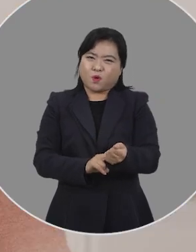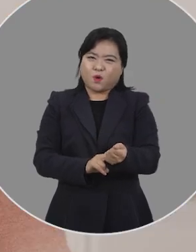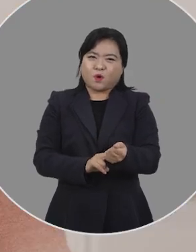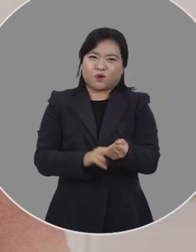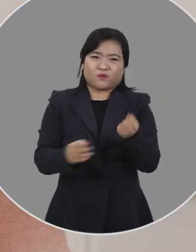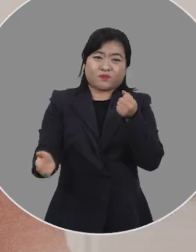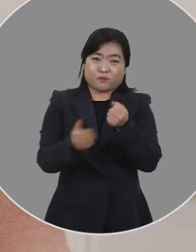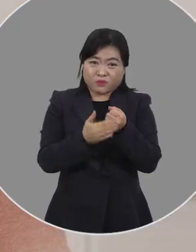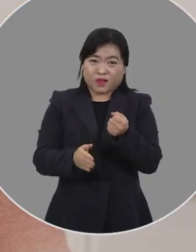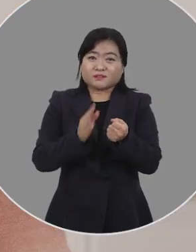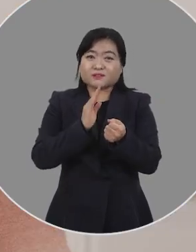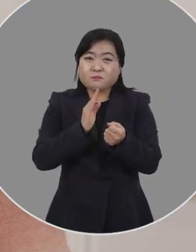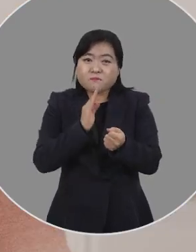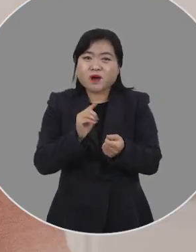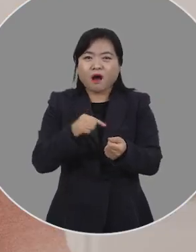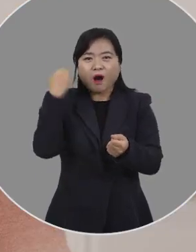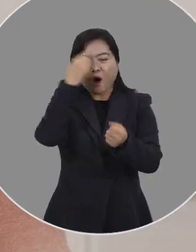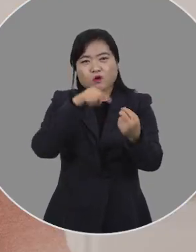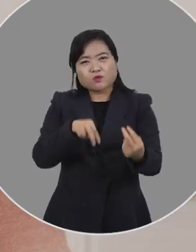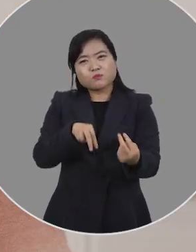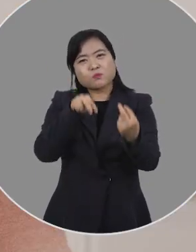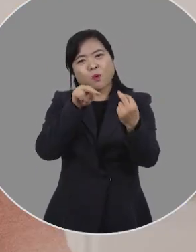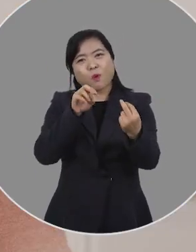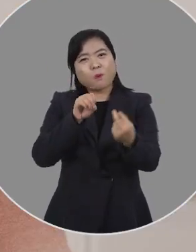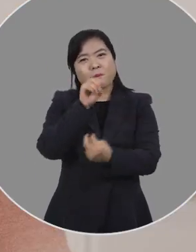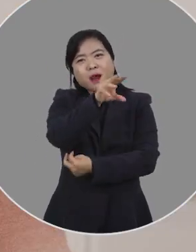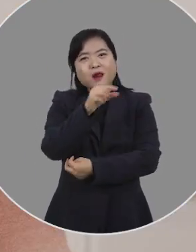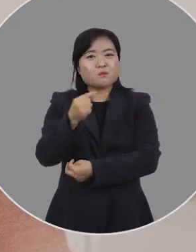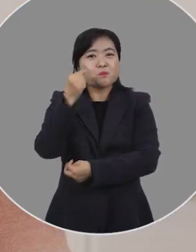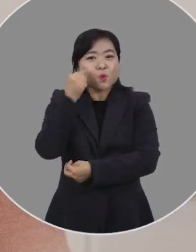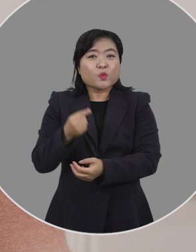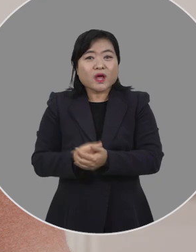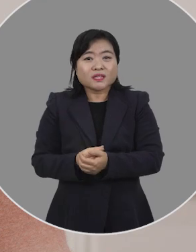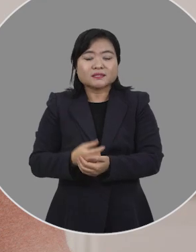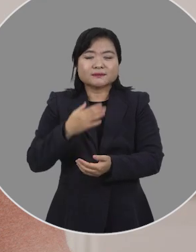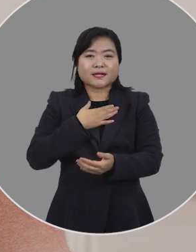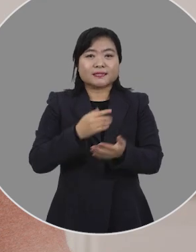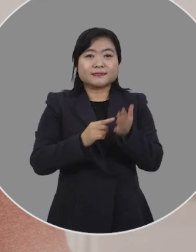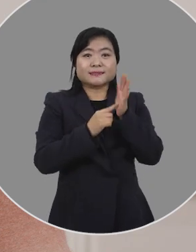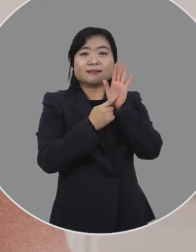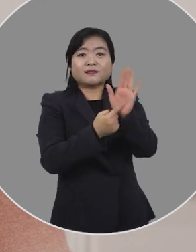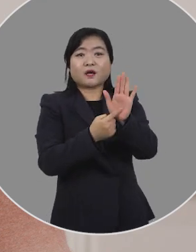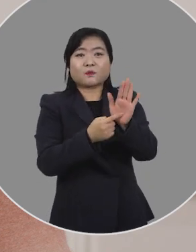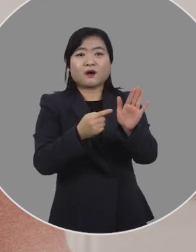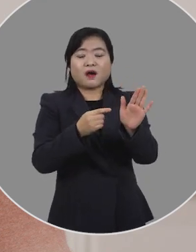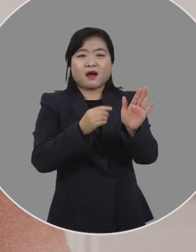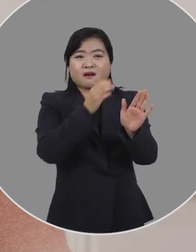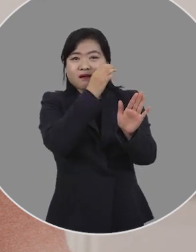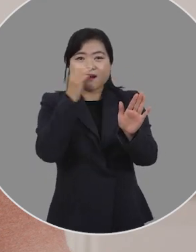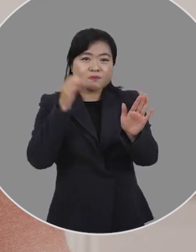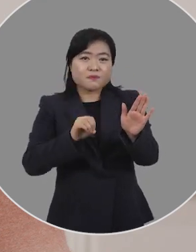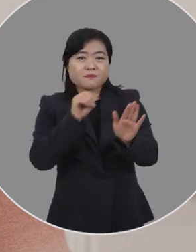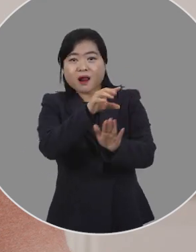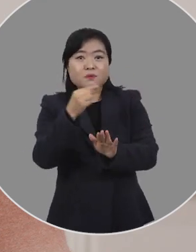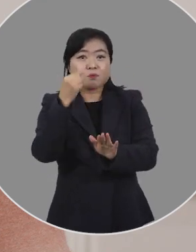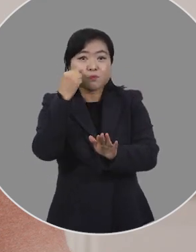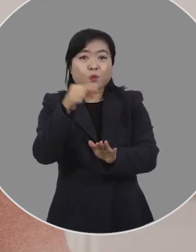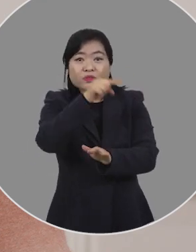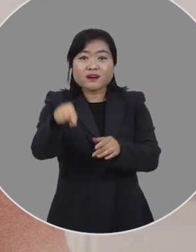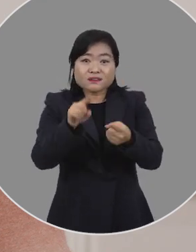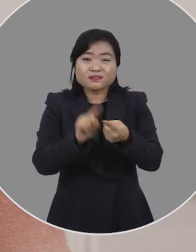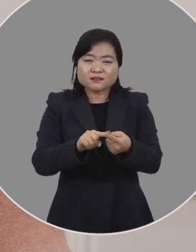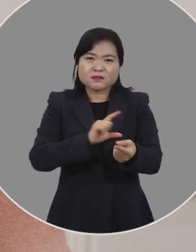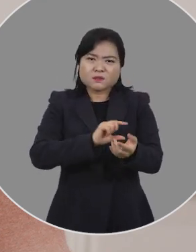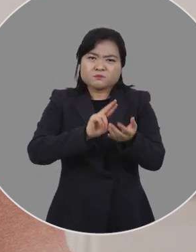익명성의 보호 아래서 정말 얼굴 보고는 밖에서 자신이 누군지를 드러내고는 감히 할 수 없을 이제